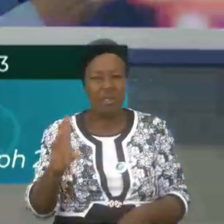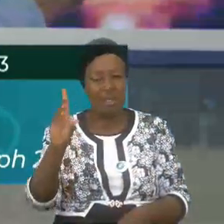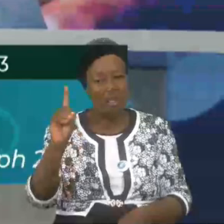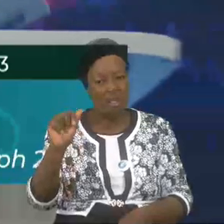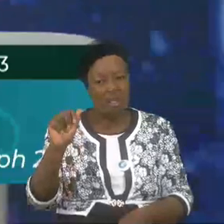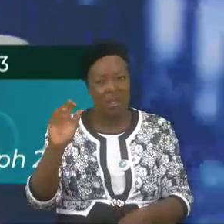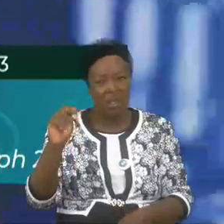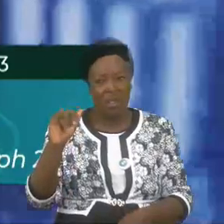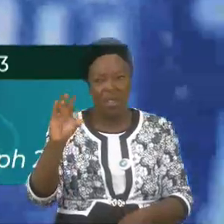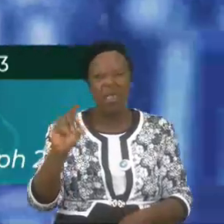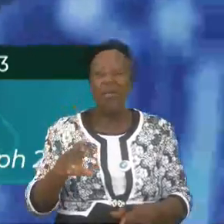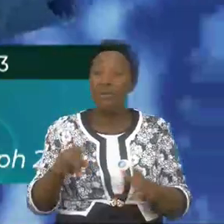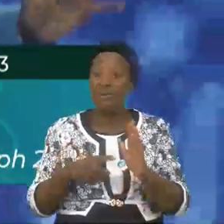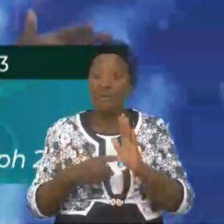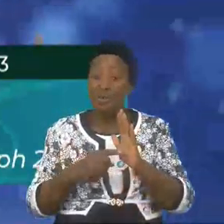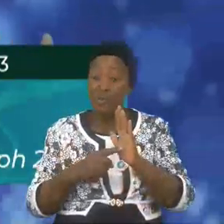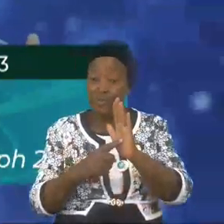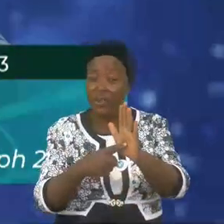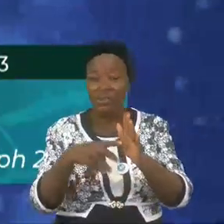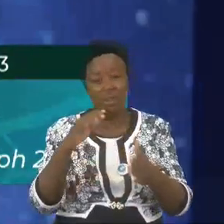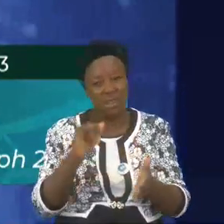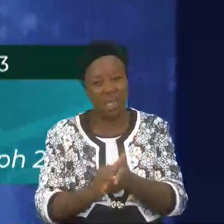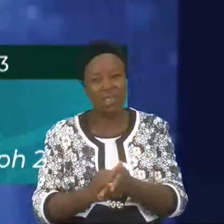Daniel a révélé le rêve.